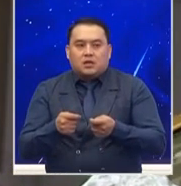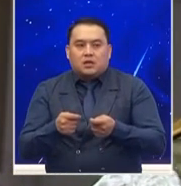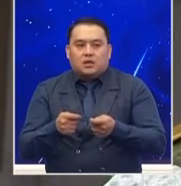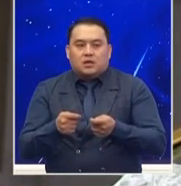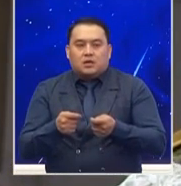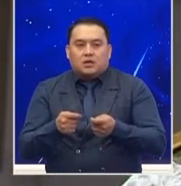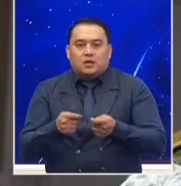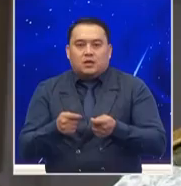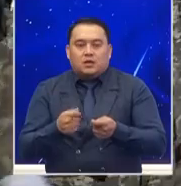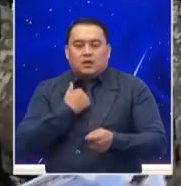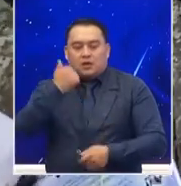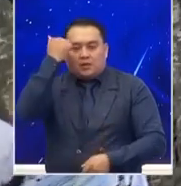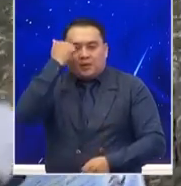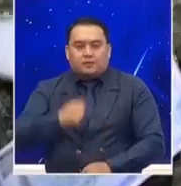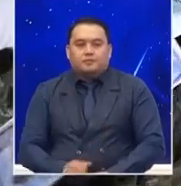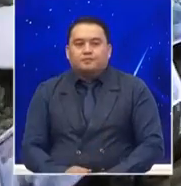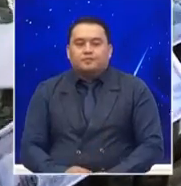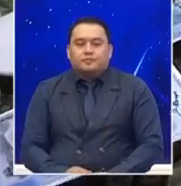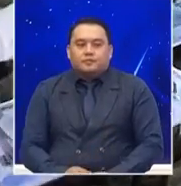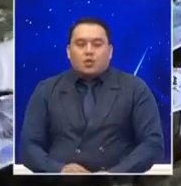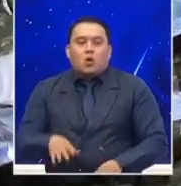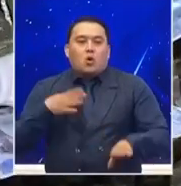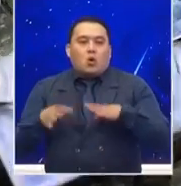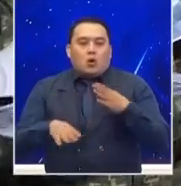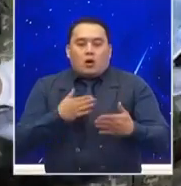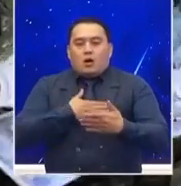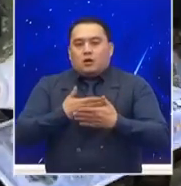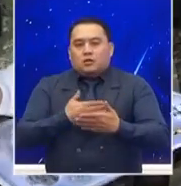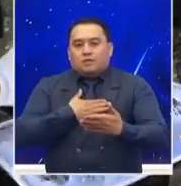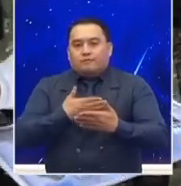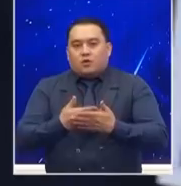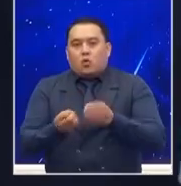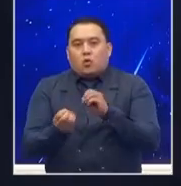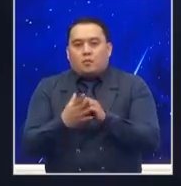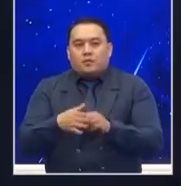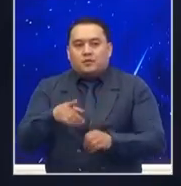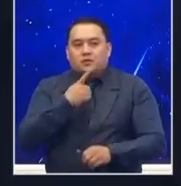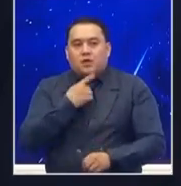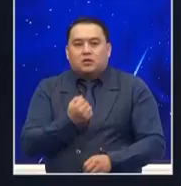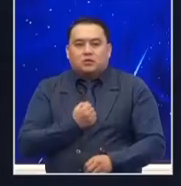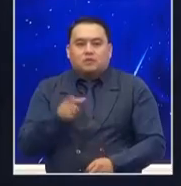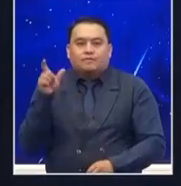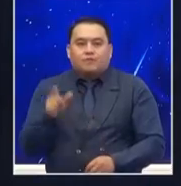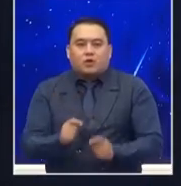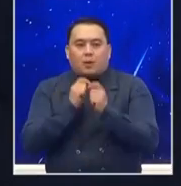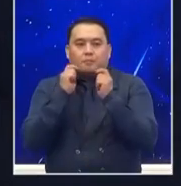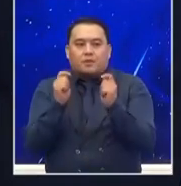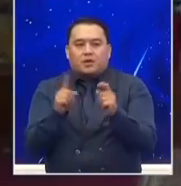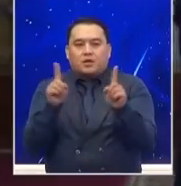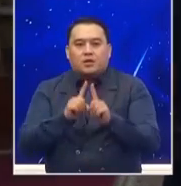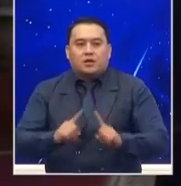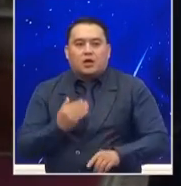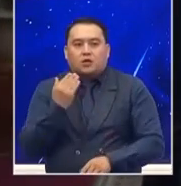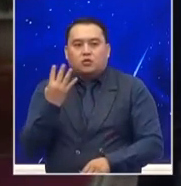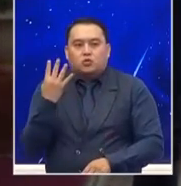офицерлер құрамына алғысын білдіремін. Рәсім аясында оқу жаттығуда белсенділік танытқан 15 сарбаз алғыс хаттармен марапатталды. Ерекше көзге